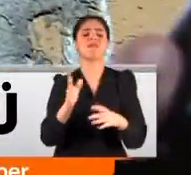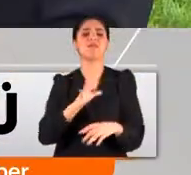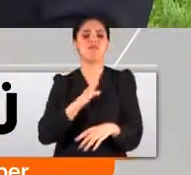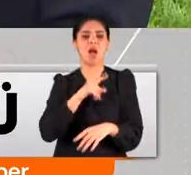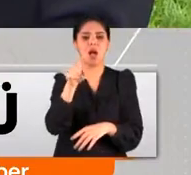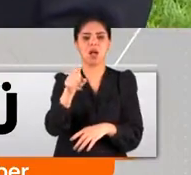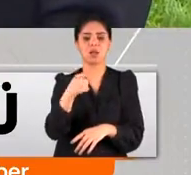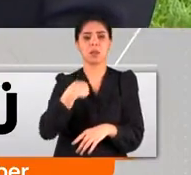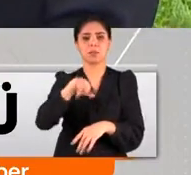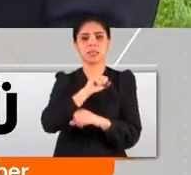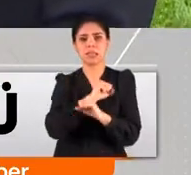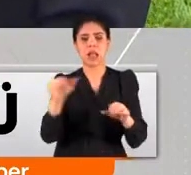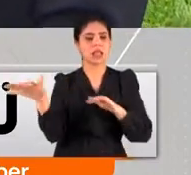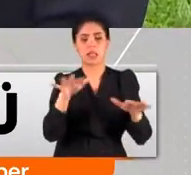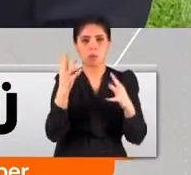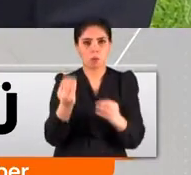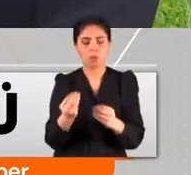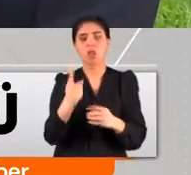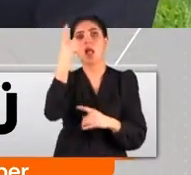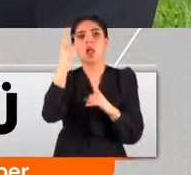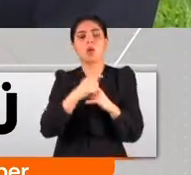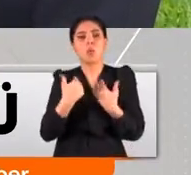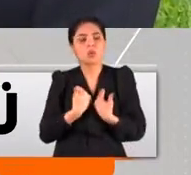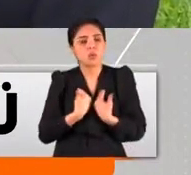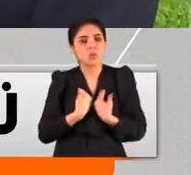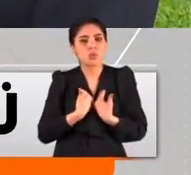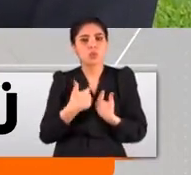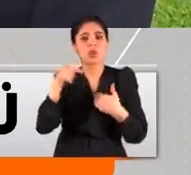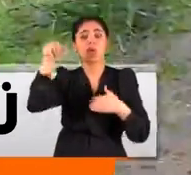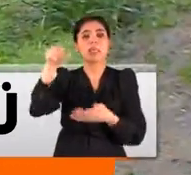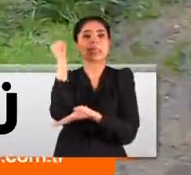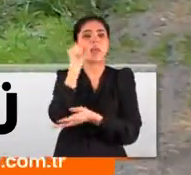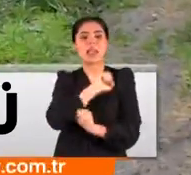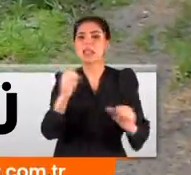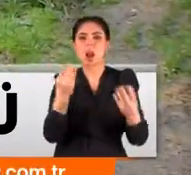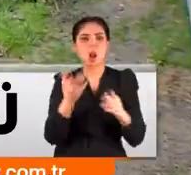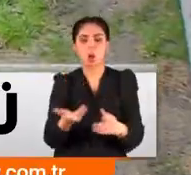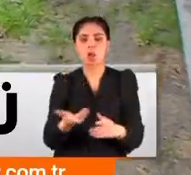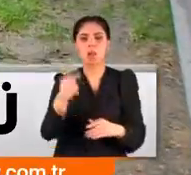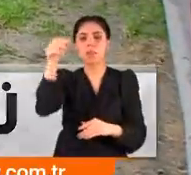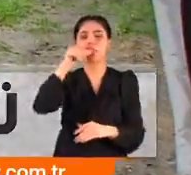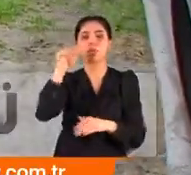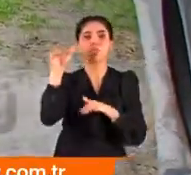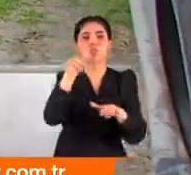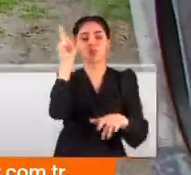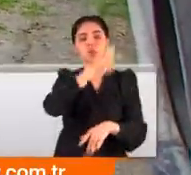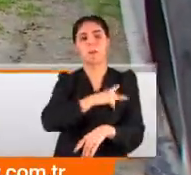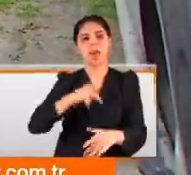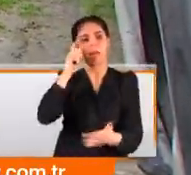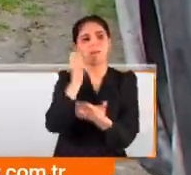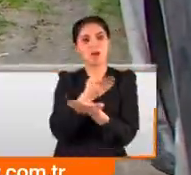burayı kapattık. Bize zarar yani deprem olduğunda Allah korusun. Yani temeli zedeleyebilir. Kuyudan gelen su için mahalleli belediyeye